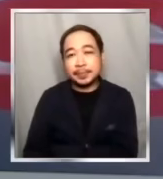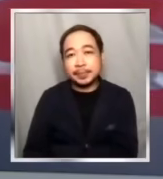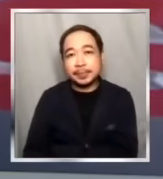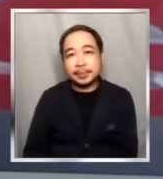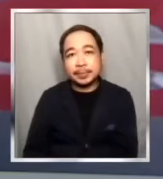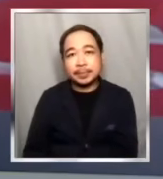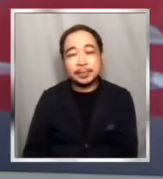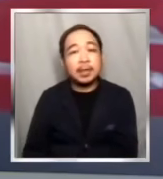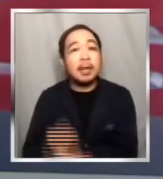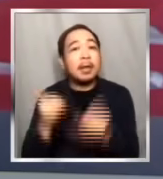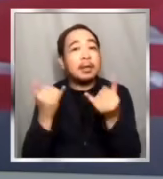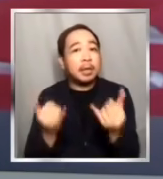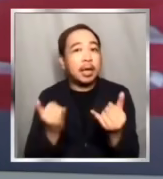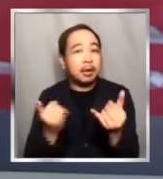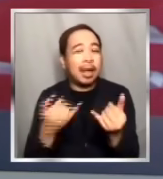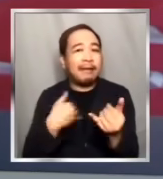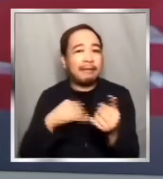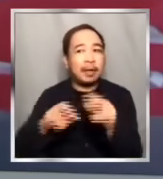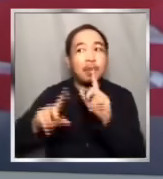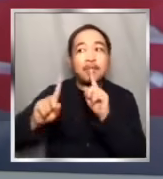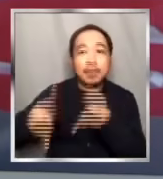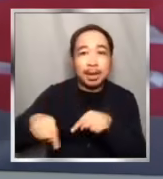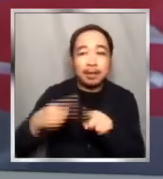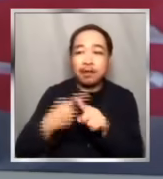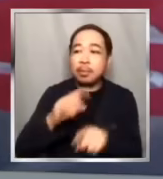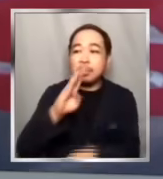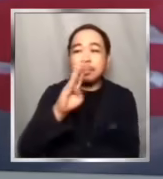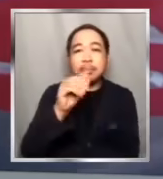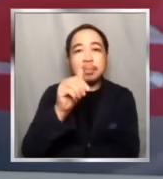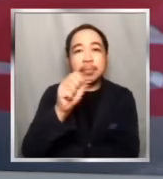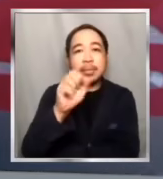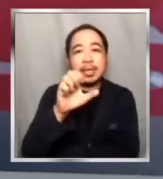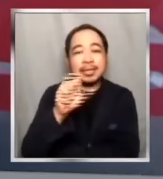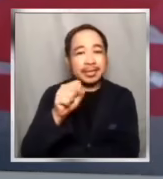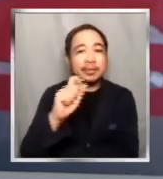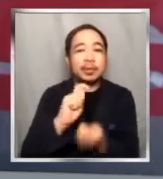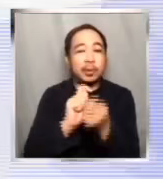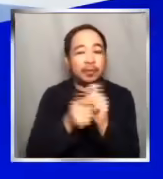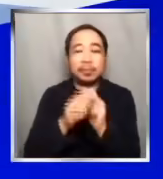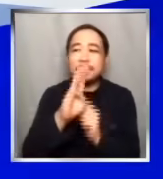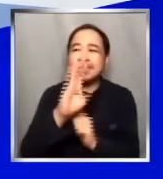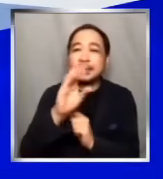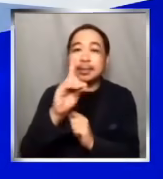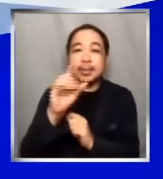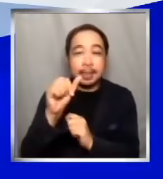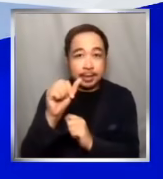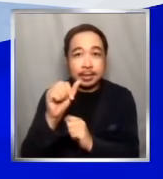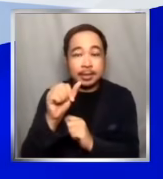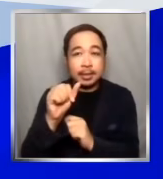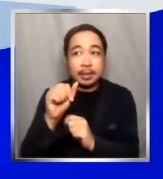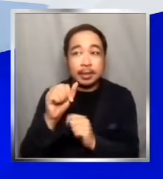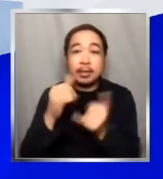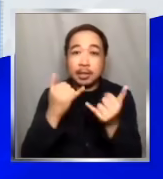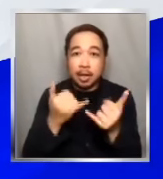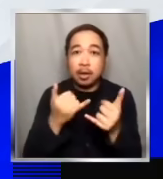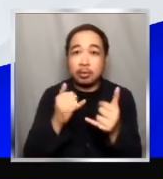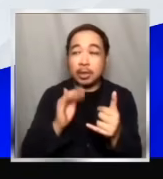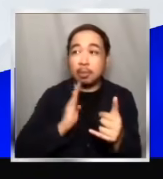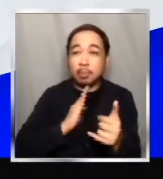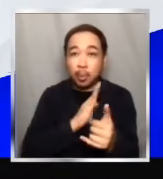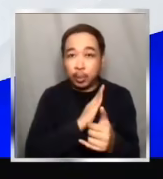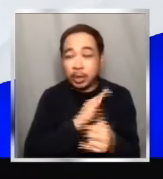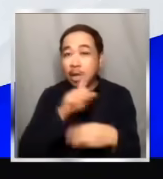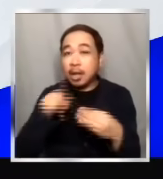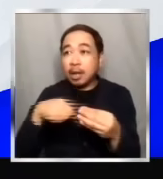Naglabas naman ang tugon ang Bases Conversion and Development Authority o BCDA. Above board, at sa legal na paraan